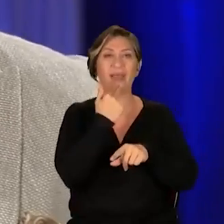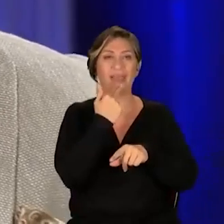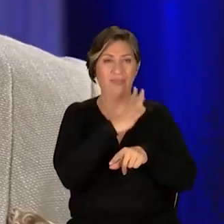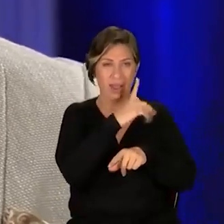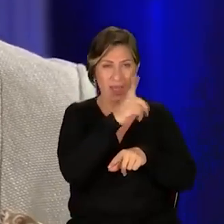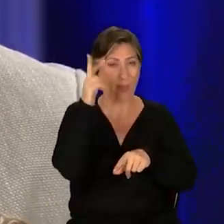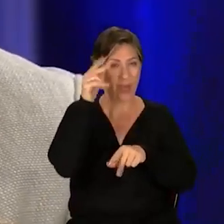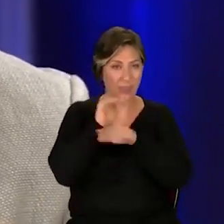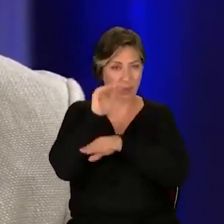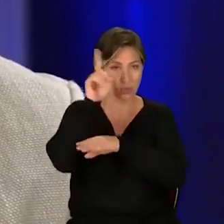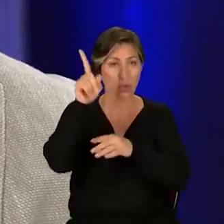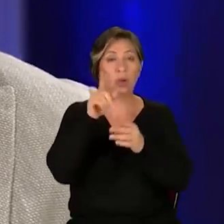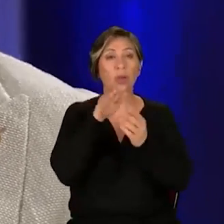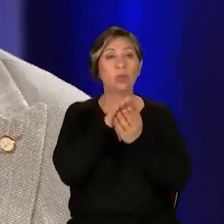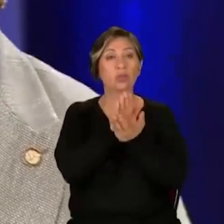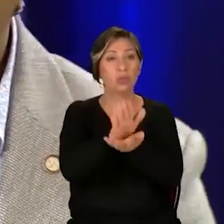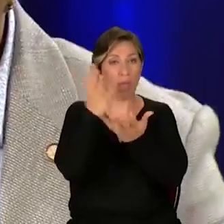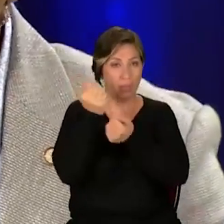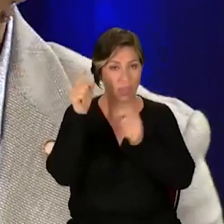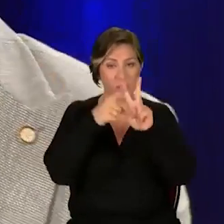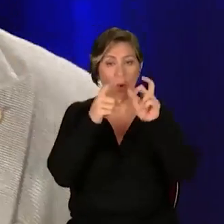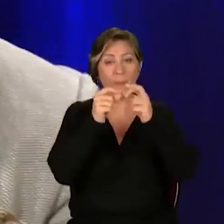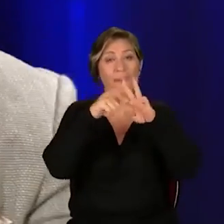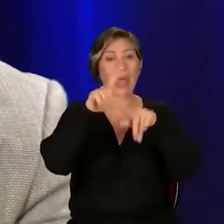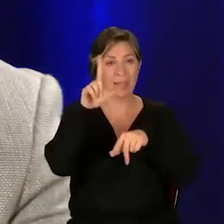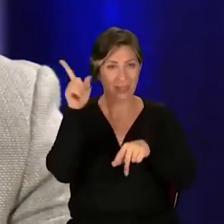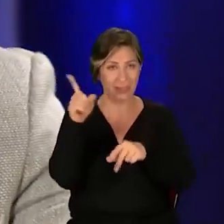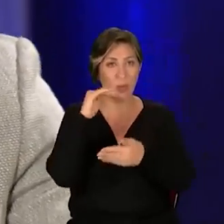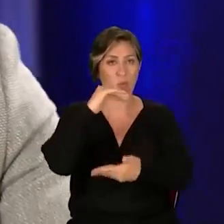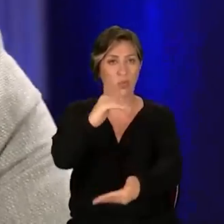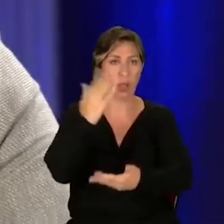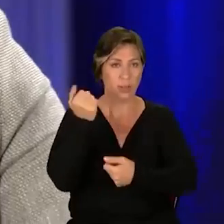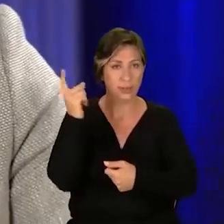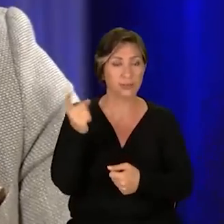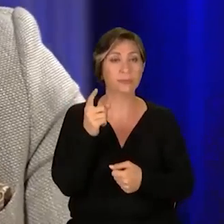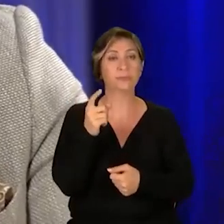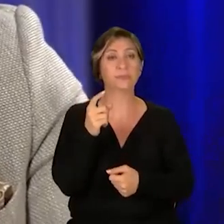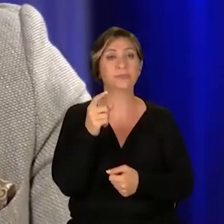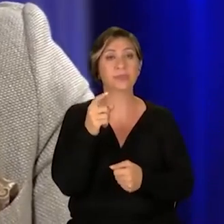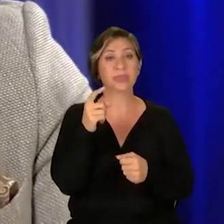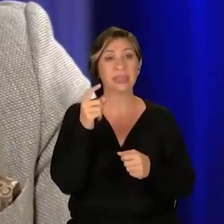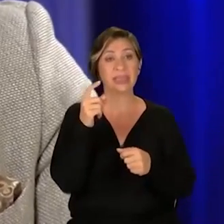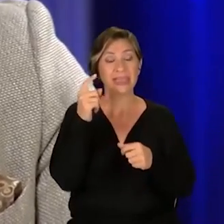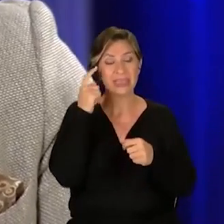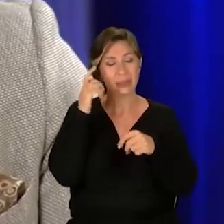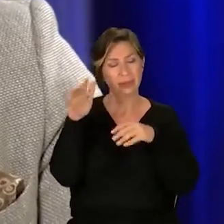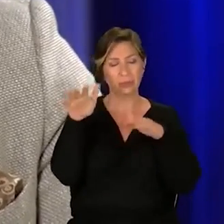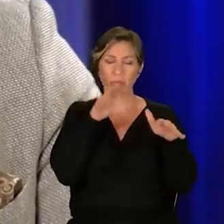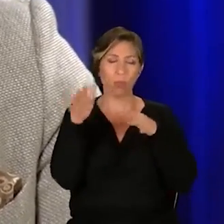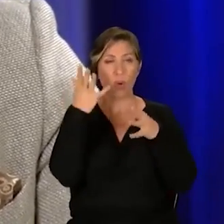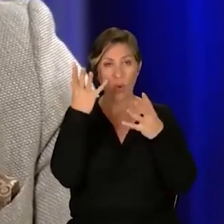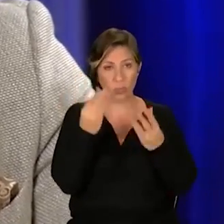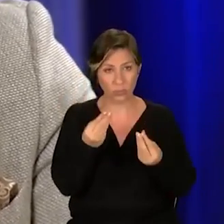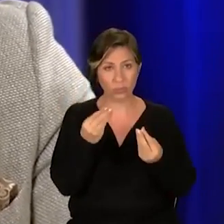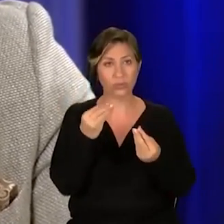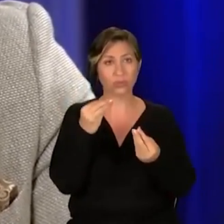kadın Nobel ödülü aldı. Şimdi bakın şunu gösterdi. Travmaya uğramış insanların,